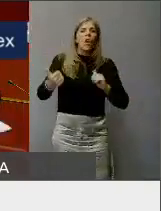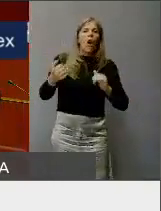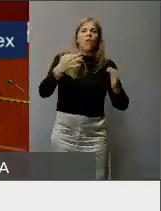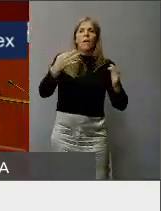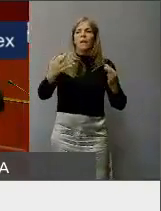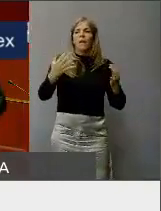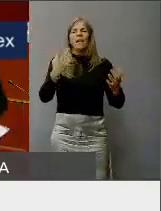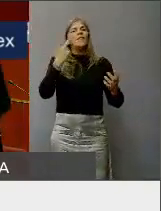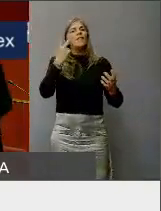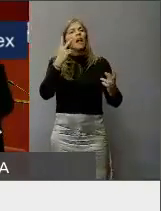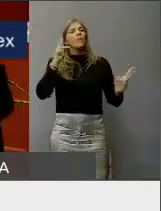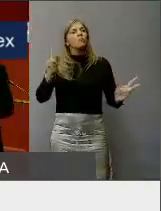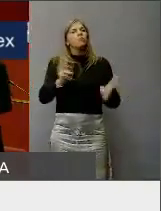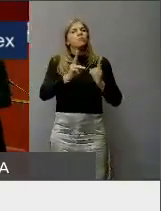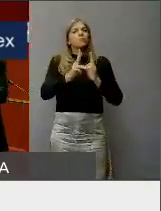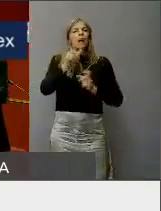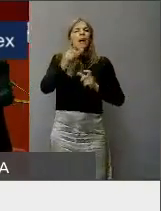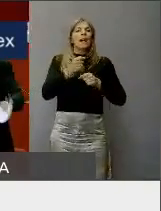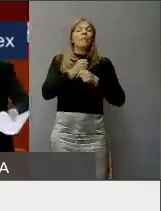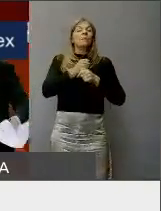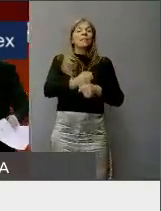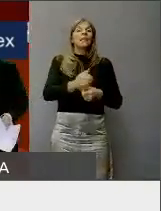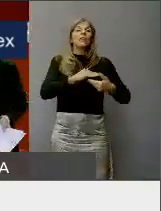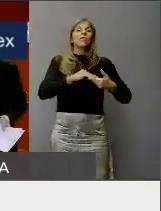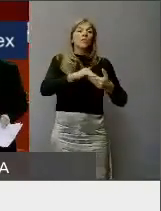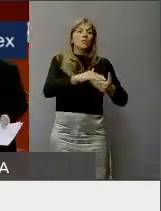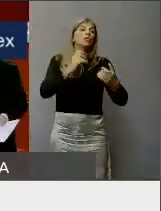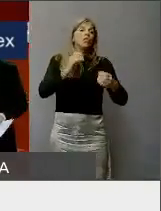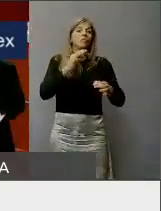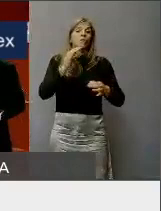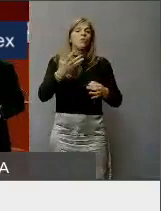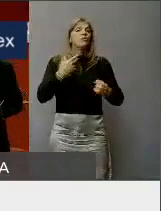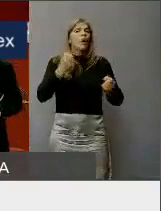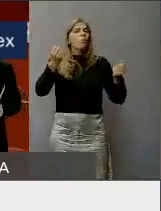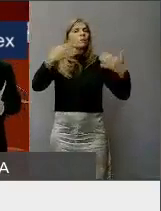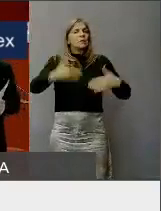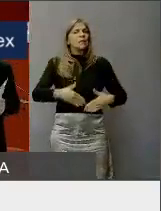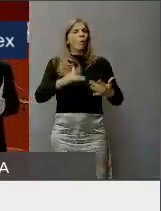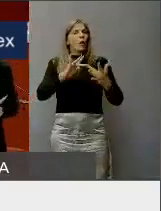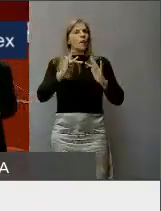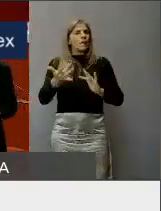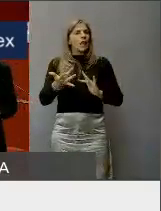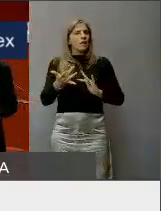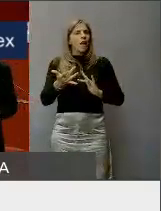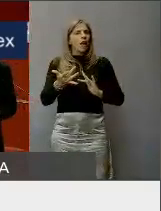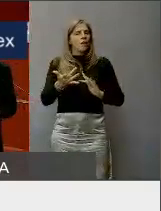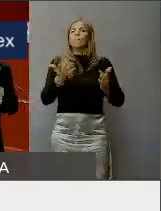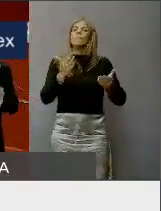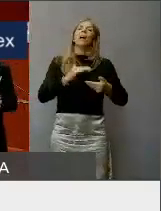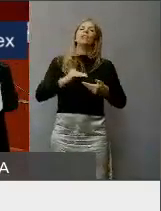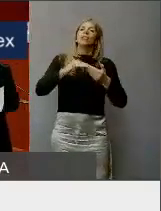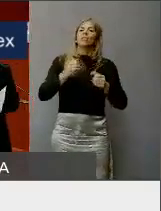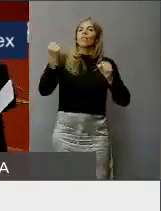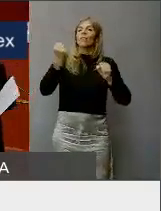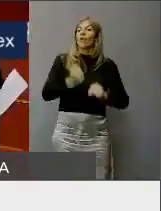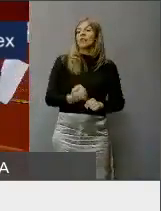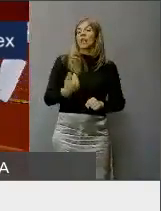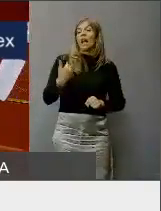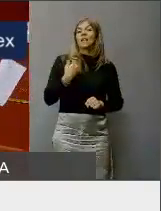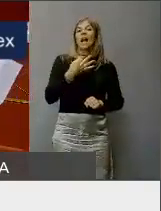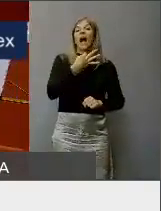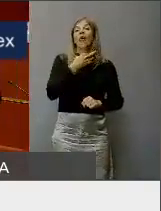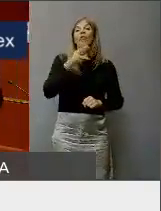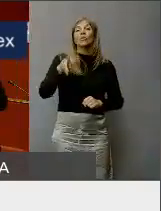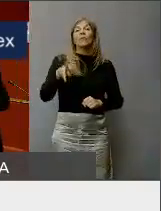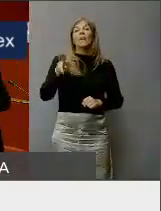che magari ci descrivono tra l'altro guardate a rho sito internet sono stati l'associazione è stata fondata nell'agosto 2020 non stiamo parlando